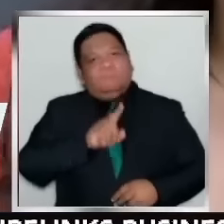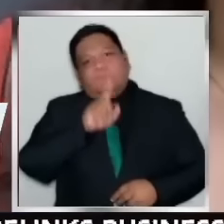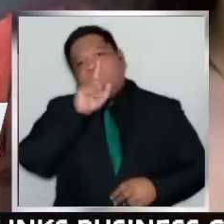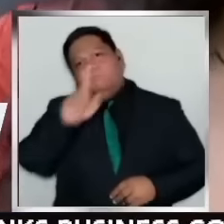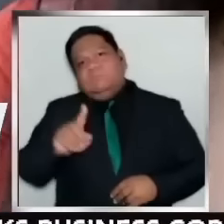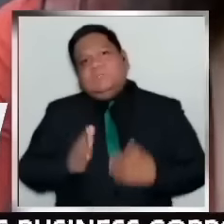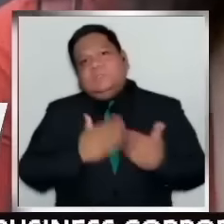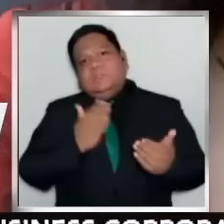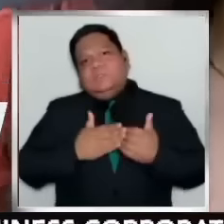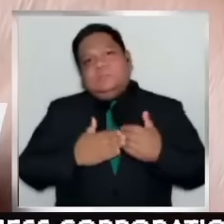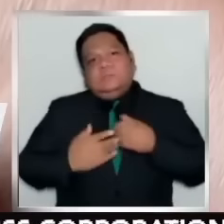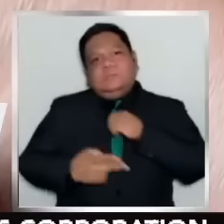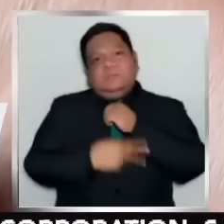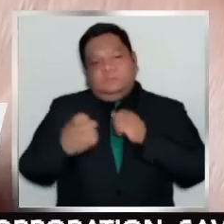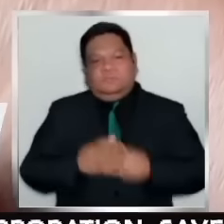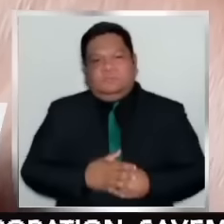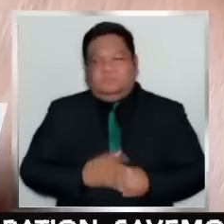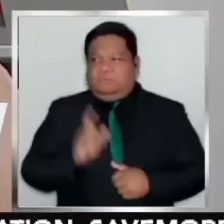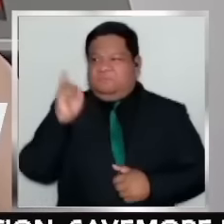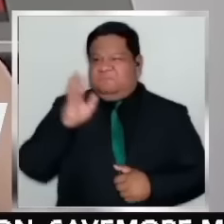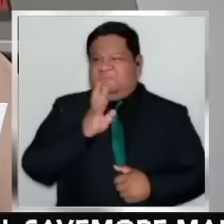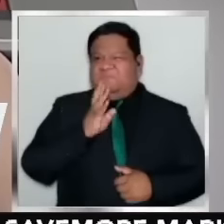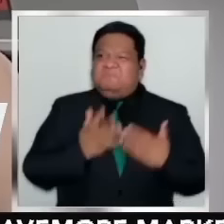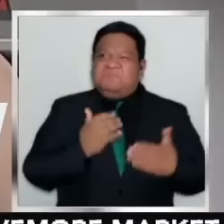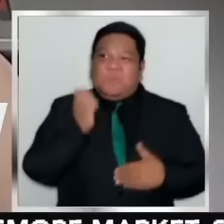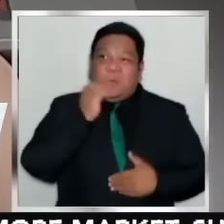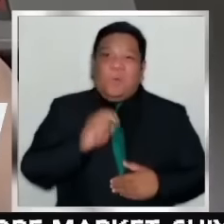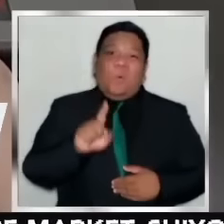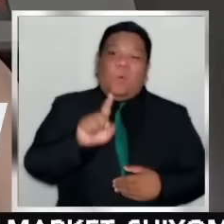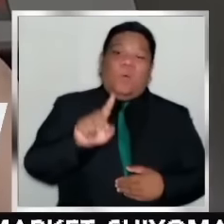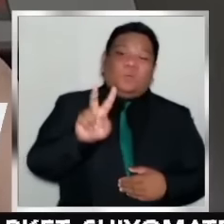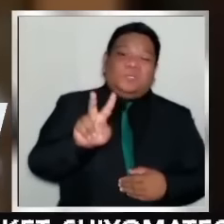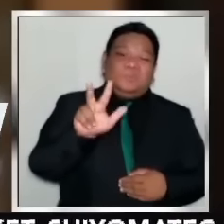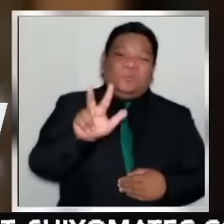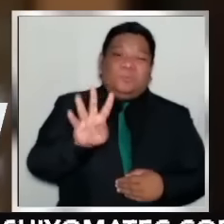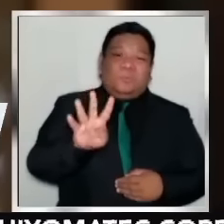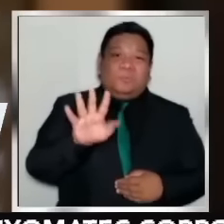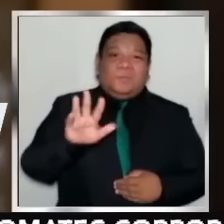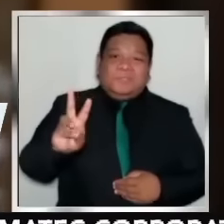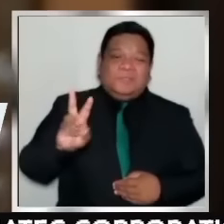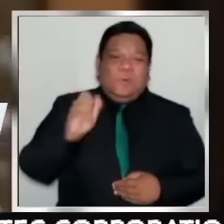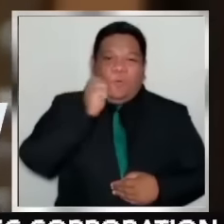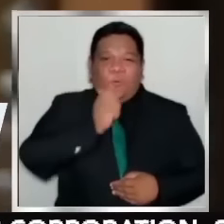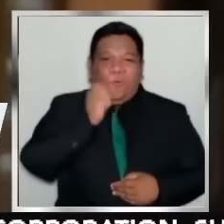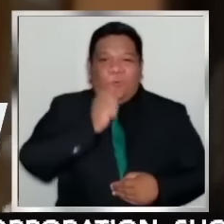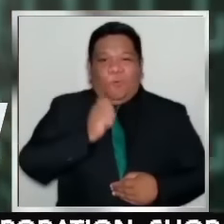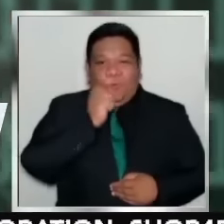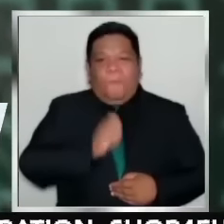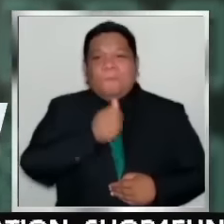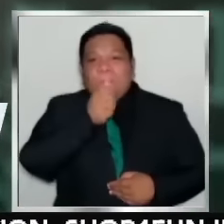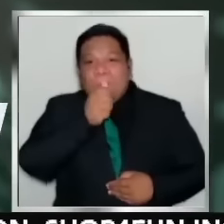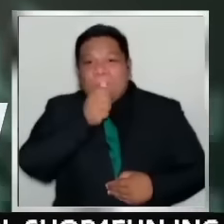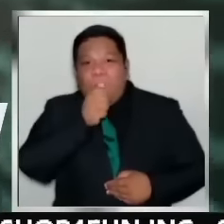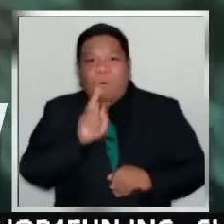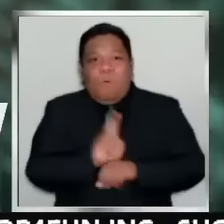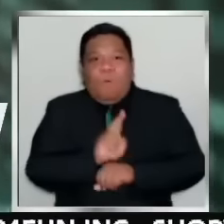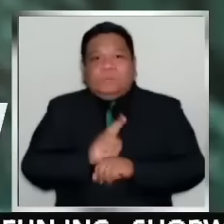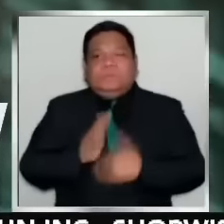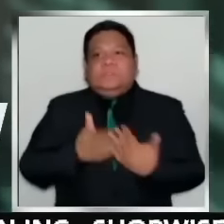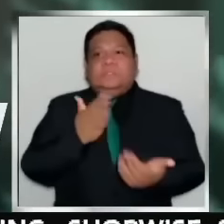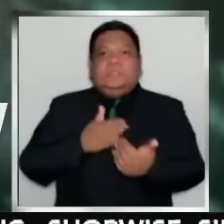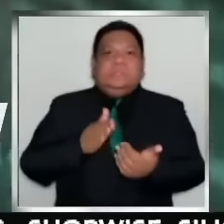1, 2, 3, 4, 5, 6. Tumpak! 1, 2, 3, 4, 5, 6 nga. Password na sa sobrang dali, kaya rin